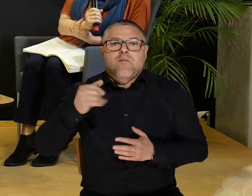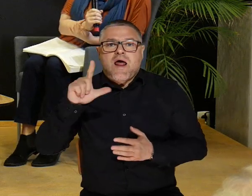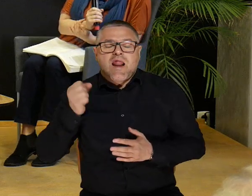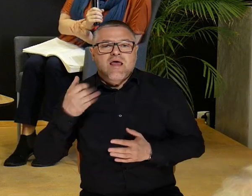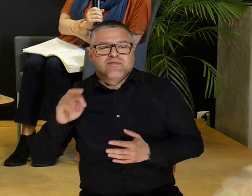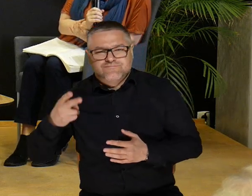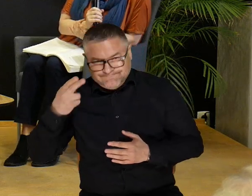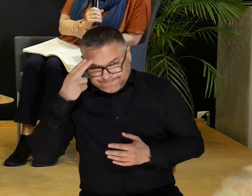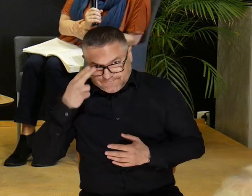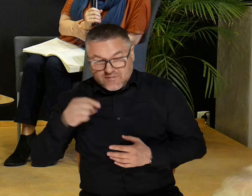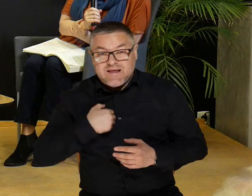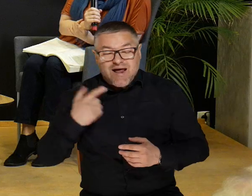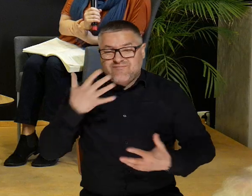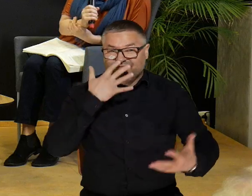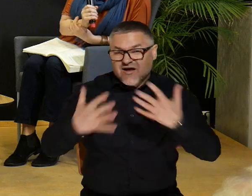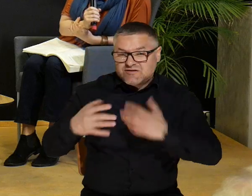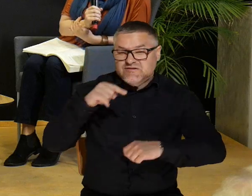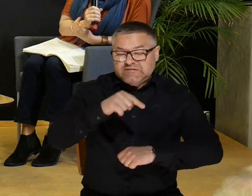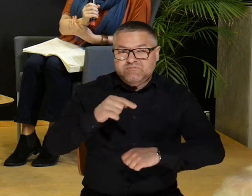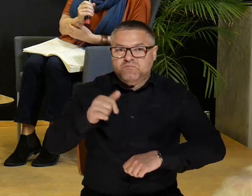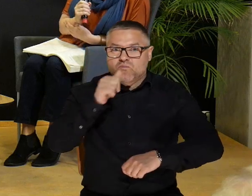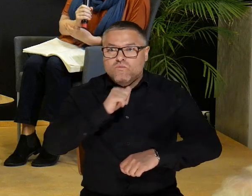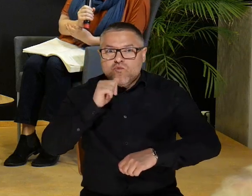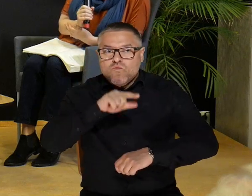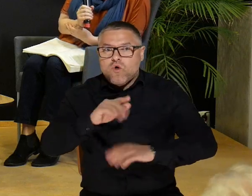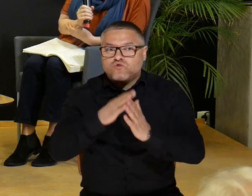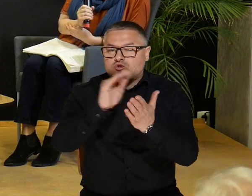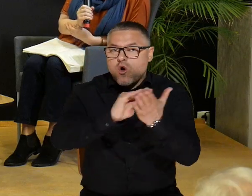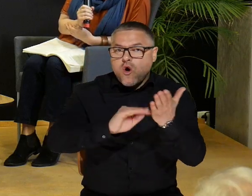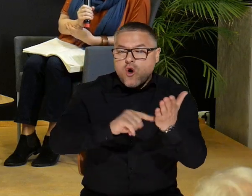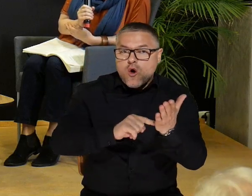wrażenie, że próbuje nam wiele rzeczy